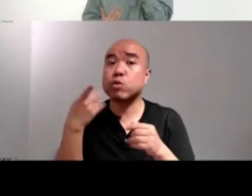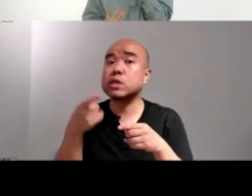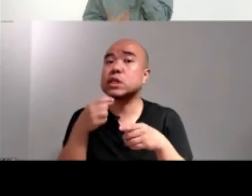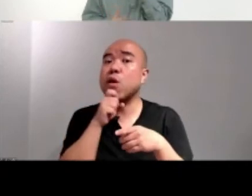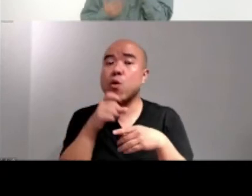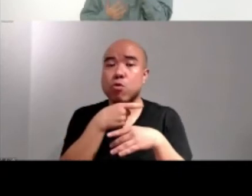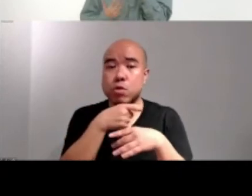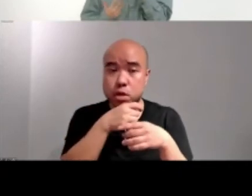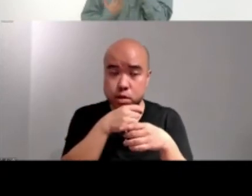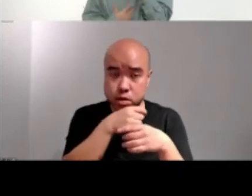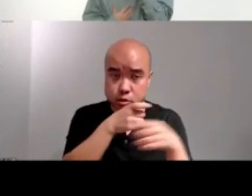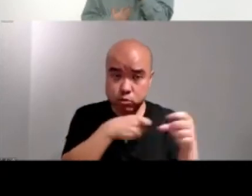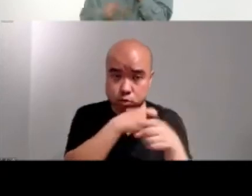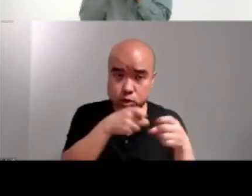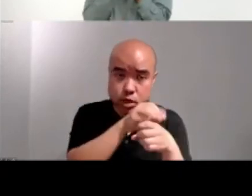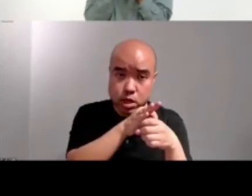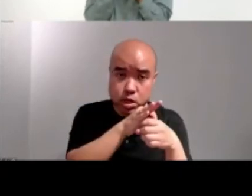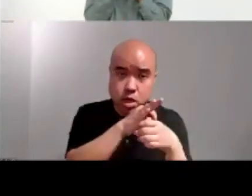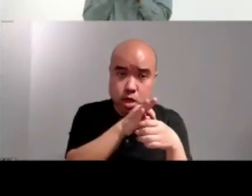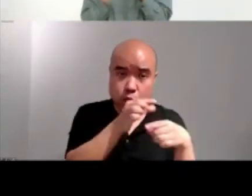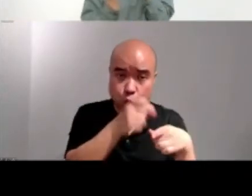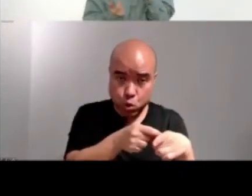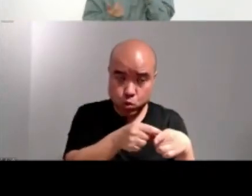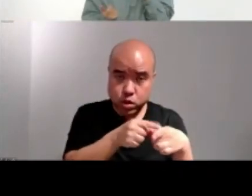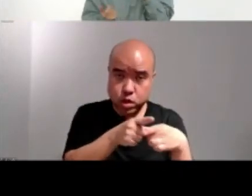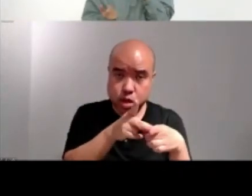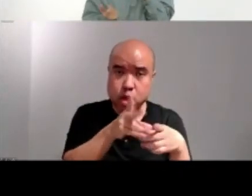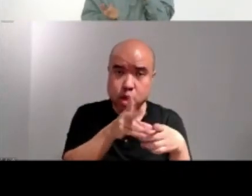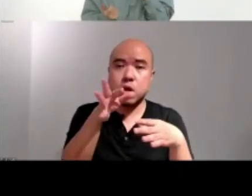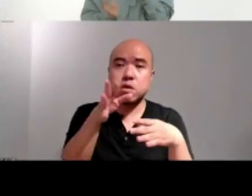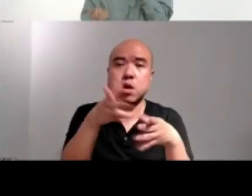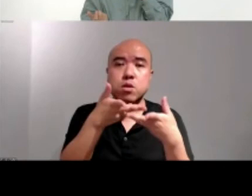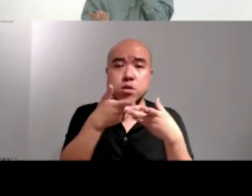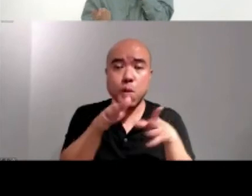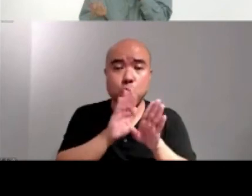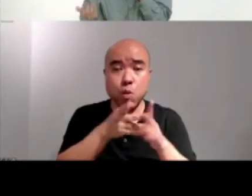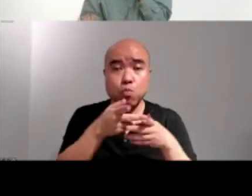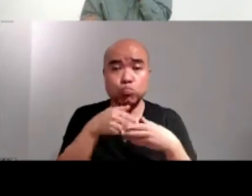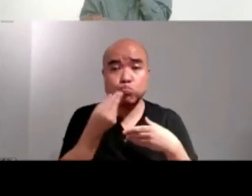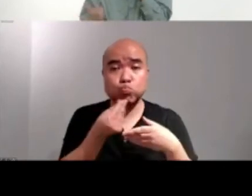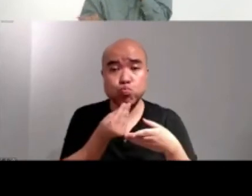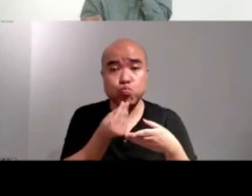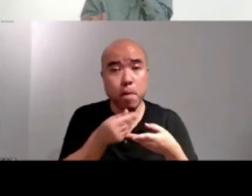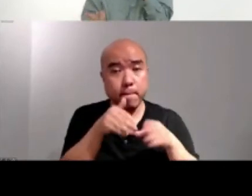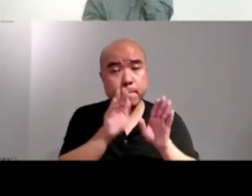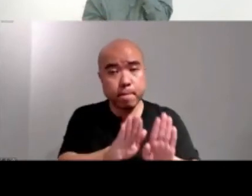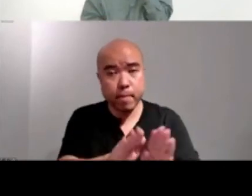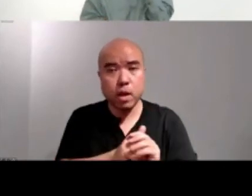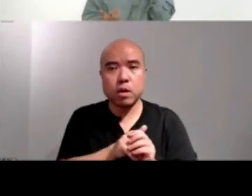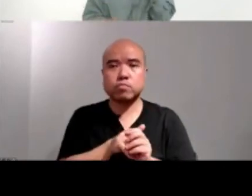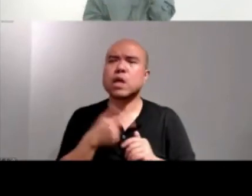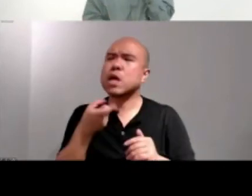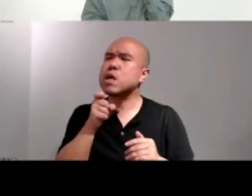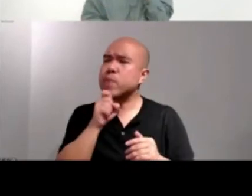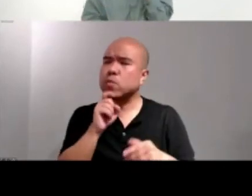啲書噶啦。咁呢啲有啲咩作用咧？就係、是其實好多品牌啊，或者公司係好想做一啲好事，對呢個社